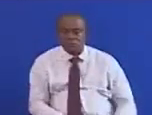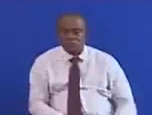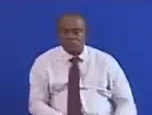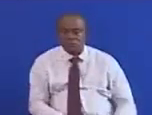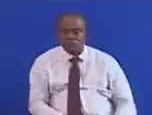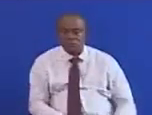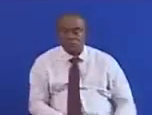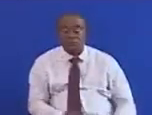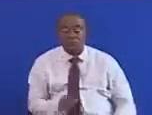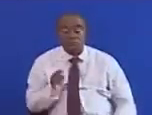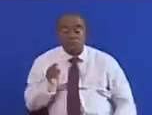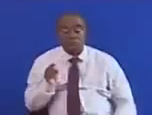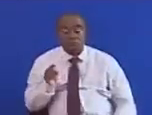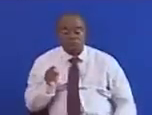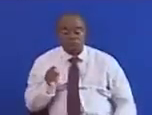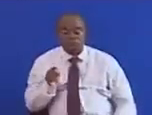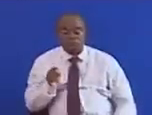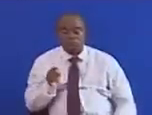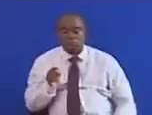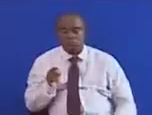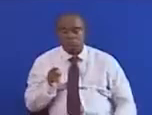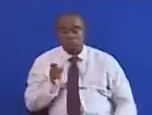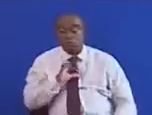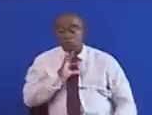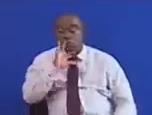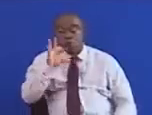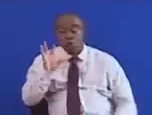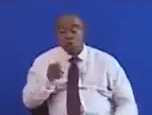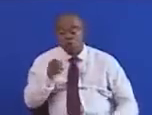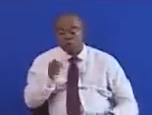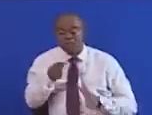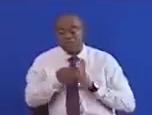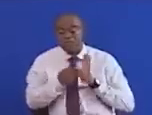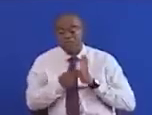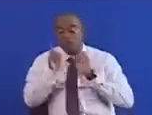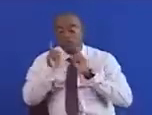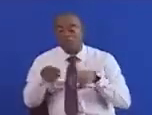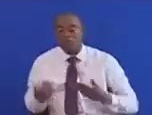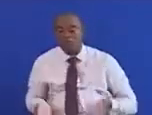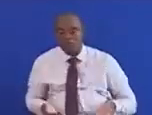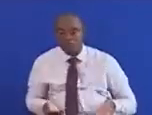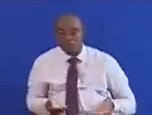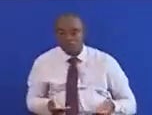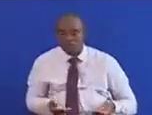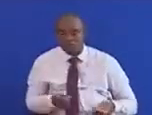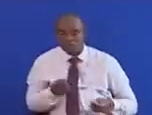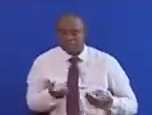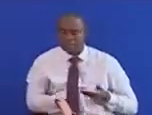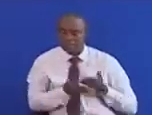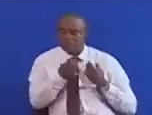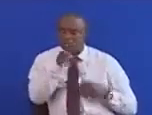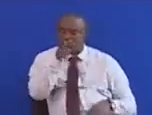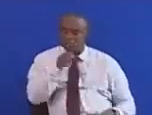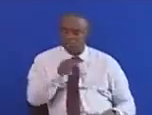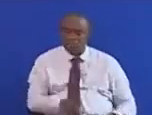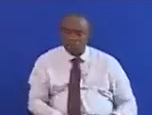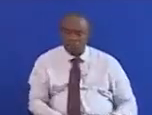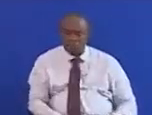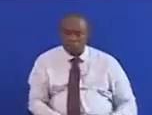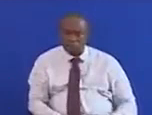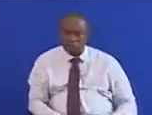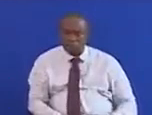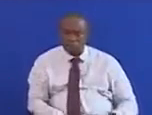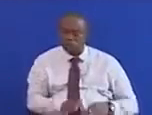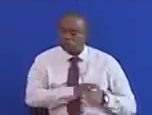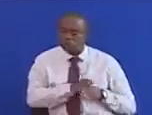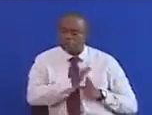Una zaidi ya 2015 wote wamequalify. Hebu atusaidie,